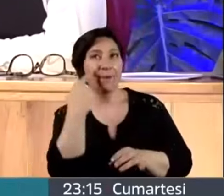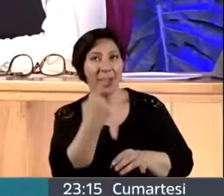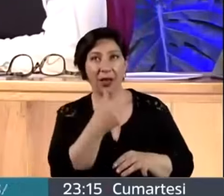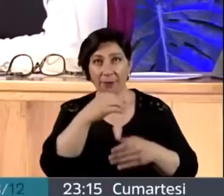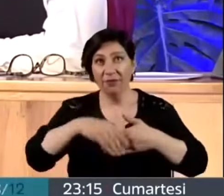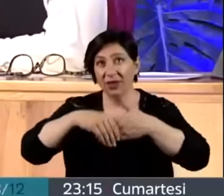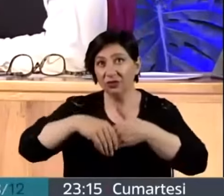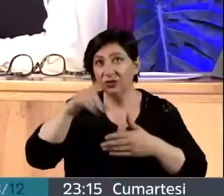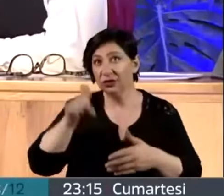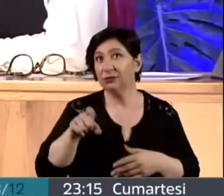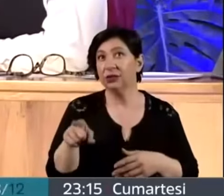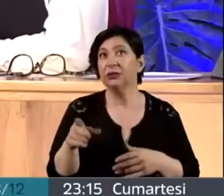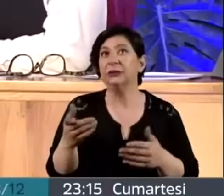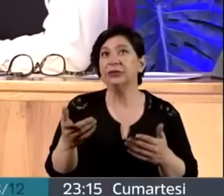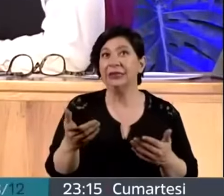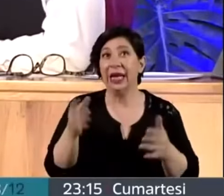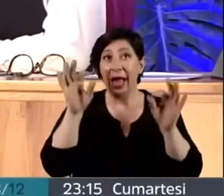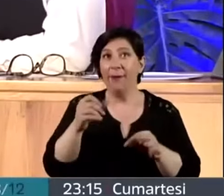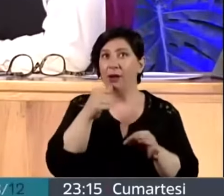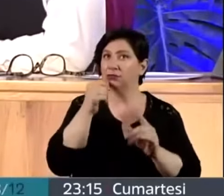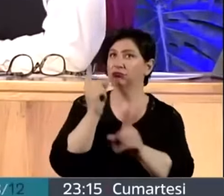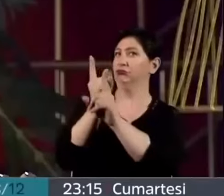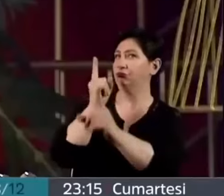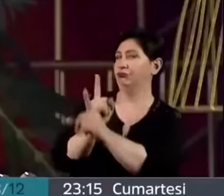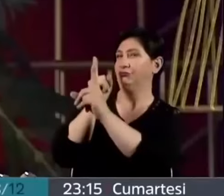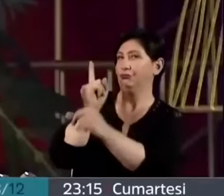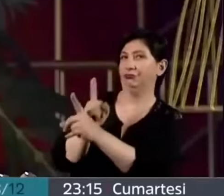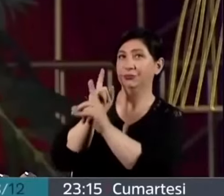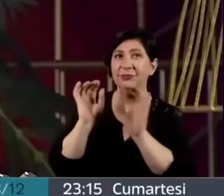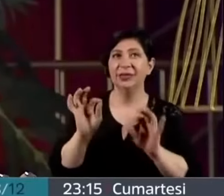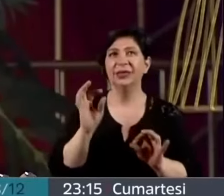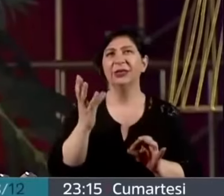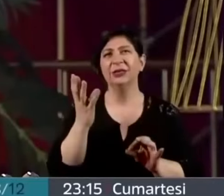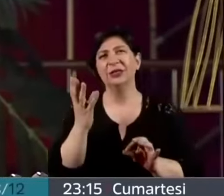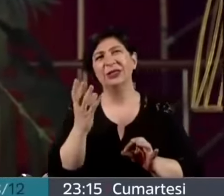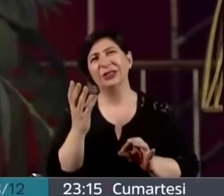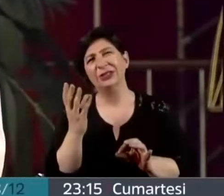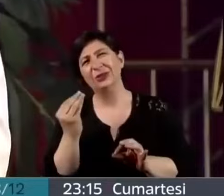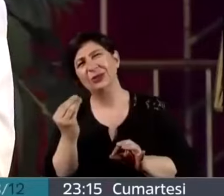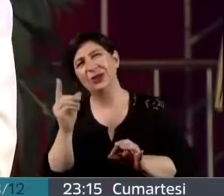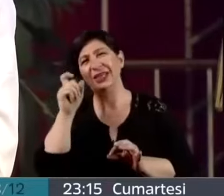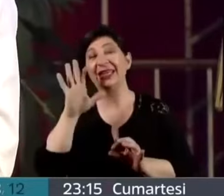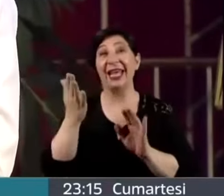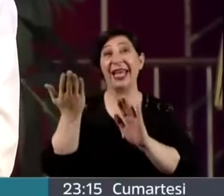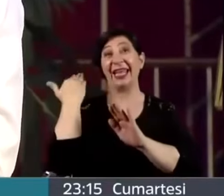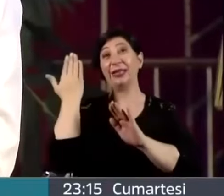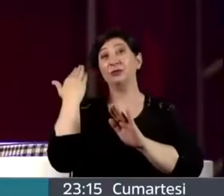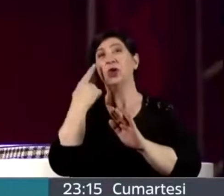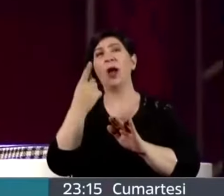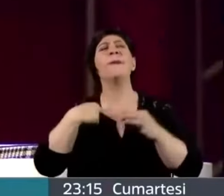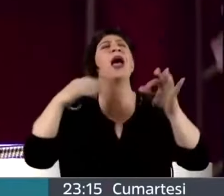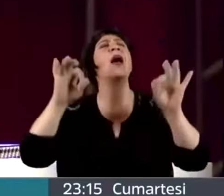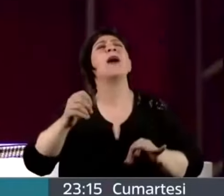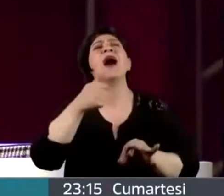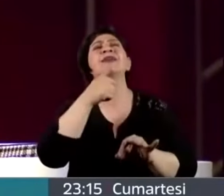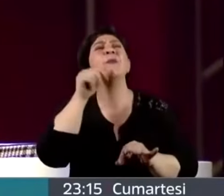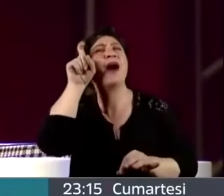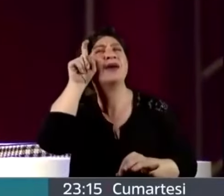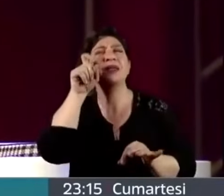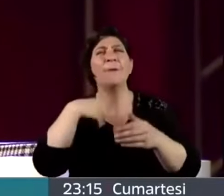Ha? Kesinlikle. Ben de zaten hep akıllı adamlarla mı beraber oldunuz? Çok akıllı da. Geçmişe dönük olarak diyebilir misiniz ki ben hep akıllı